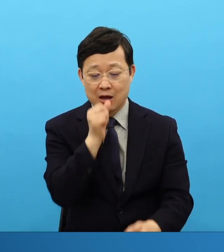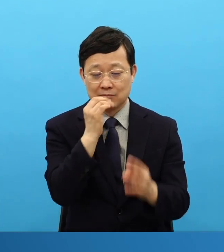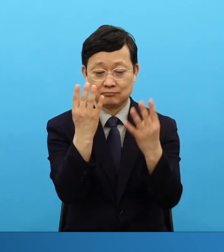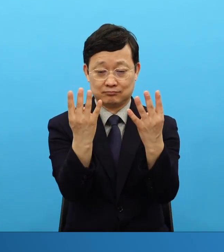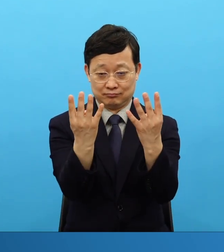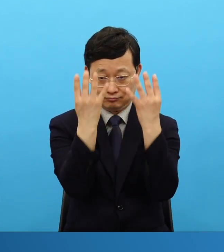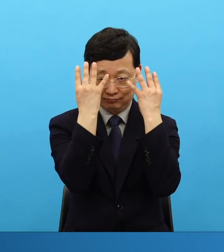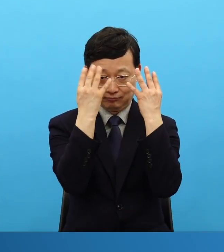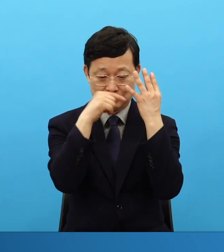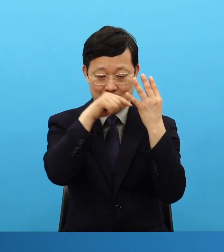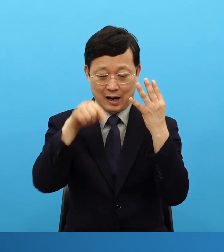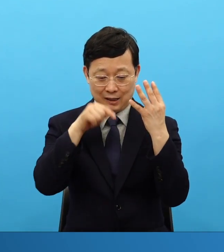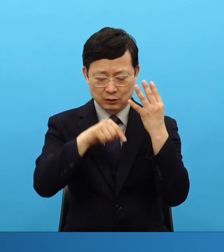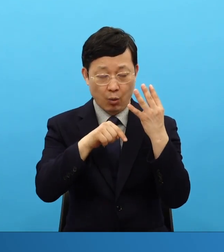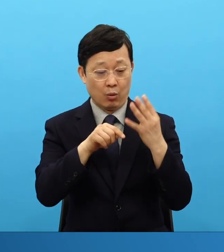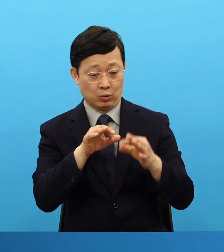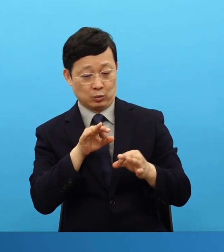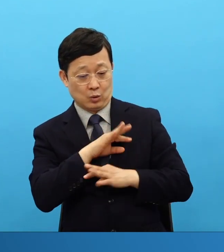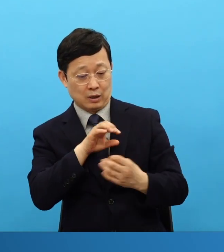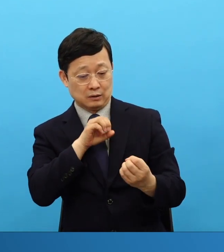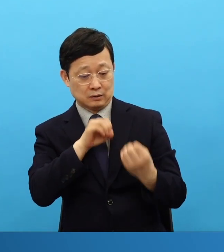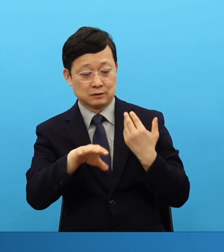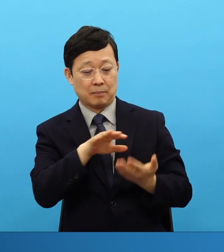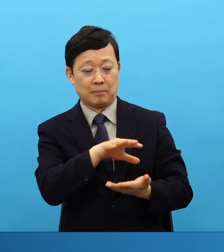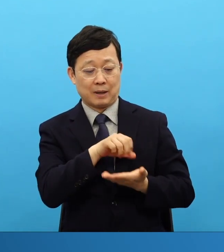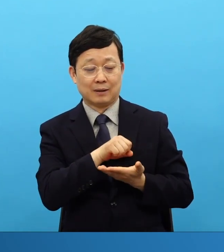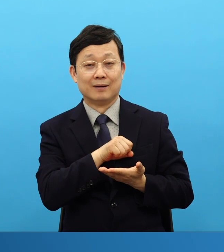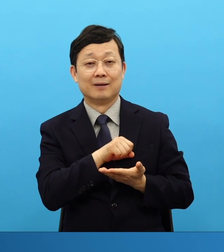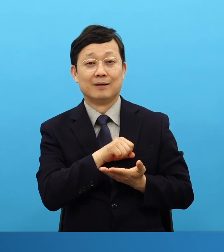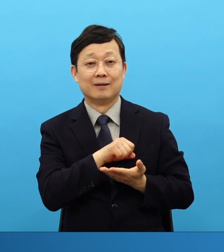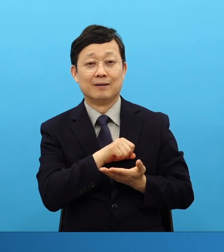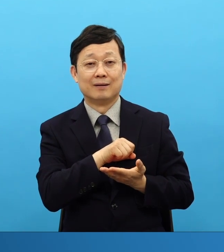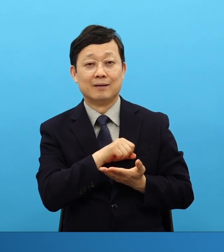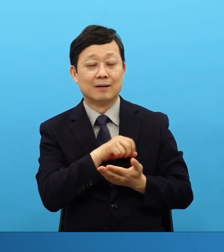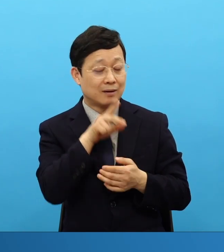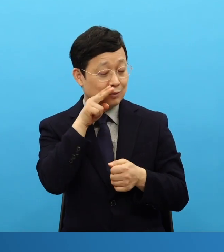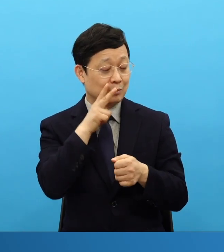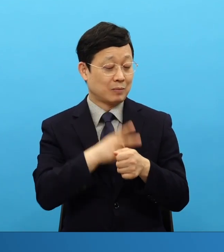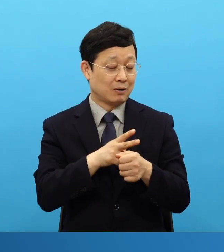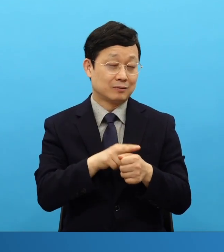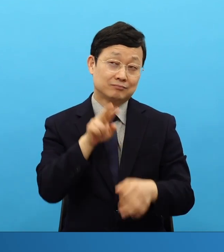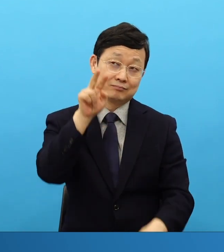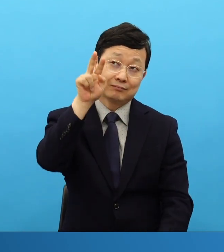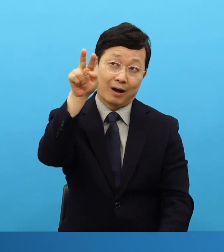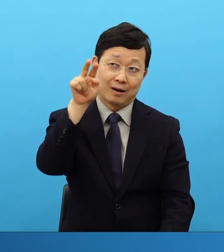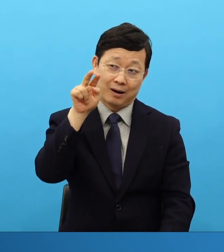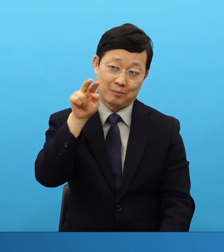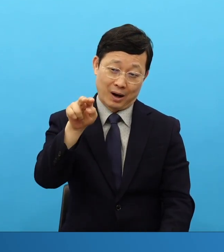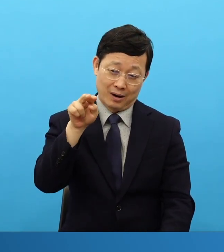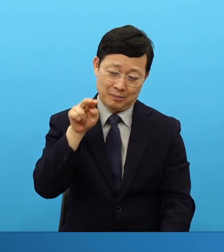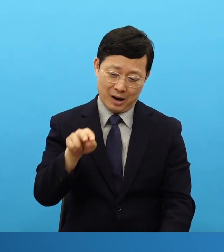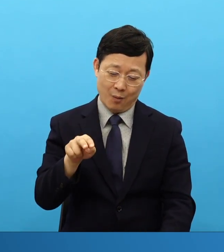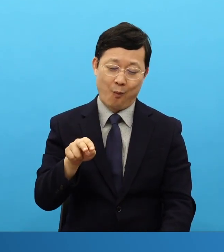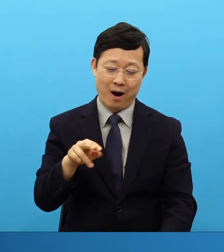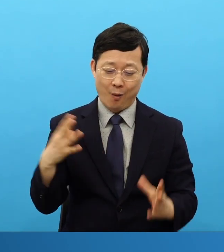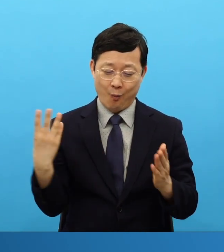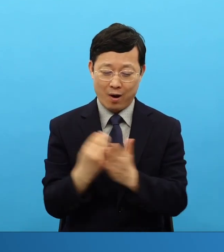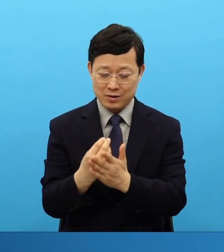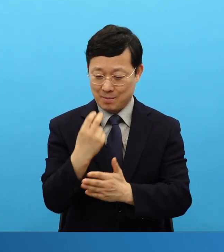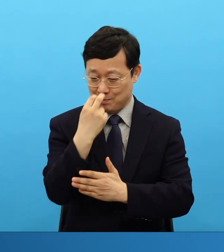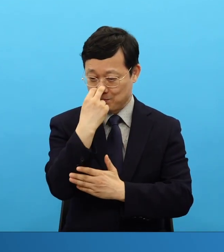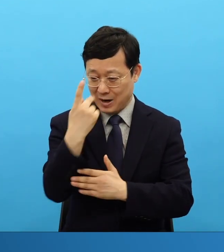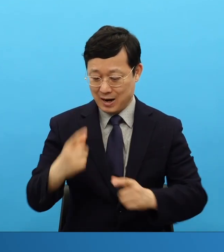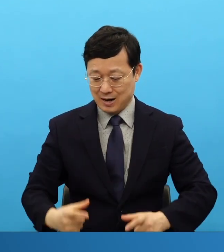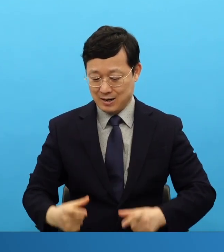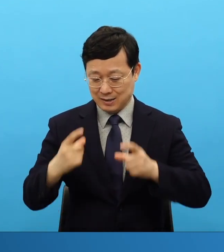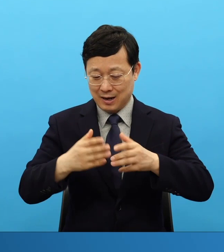감옥에서 놀라운 일이 또 벌어졌어요. Then we see an amazing thing took place in the prison cell. 바울이 보면요, 절대망대를 기가차게 세운 거예요. So Paul he